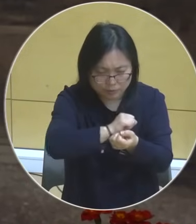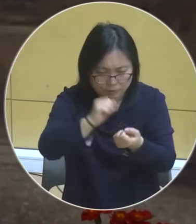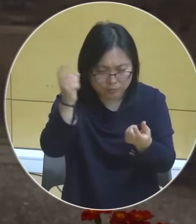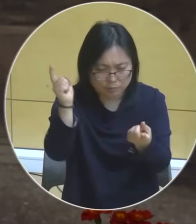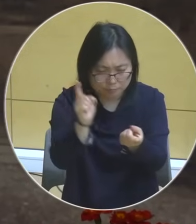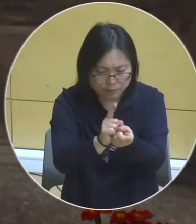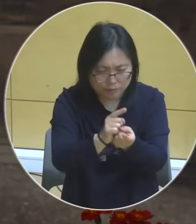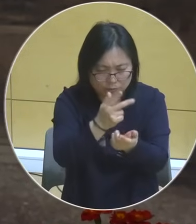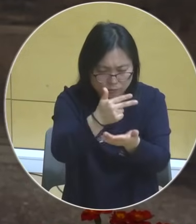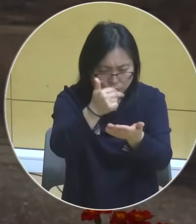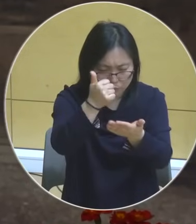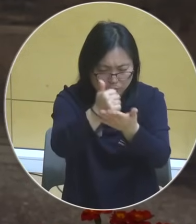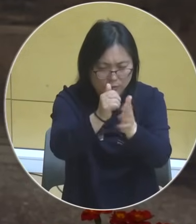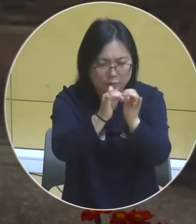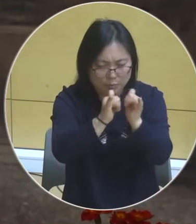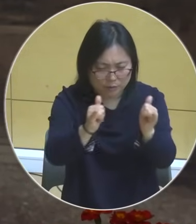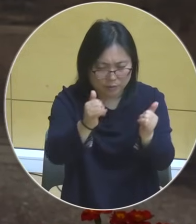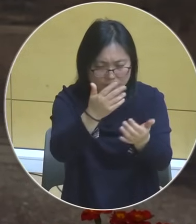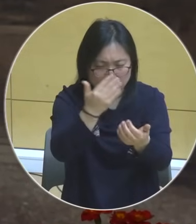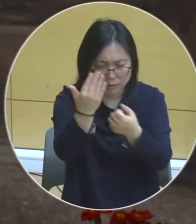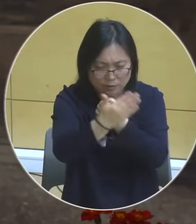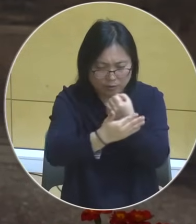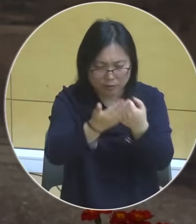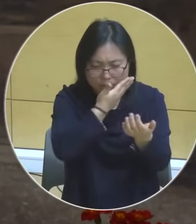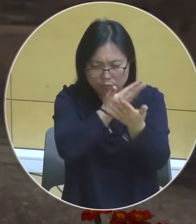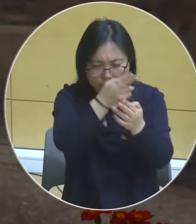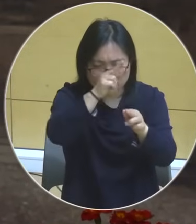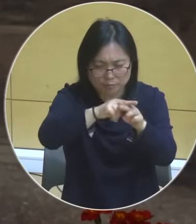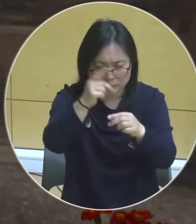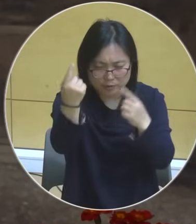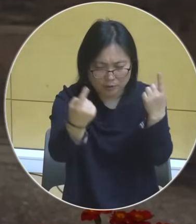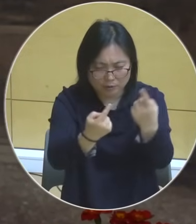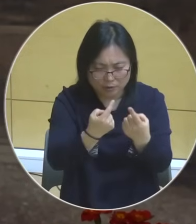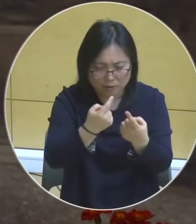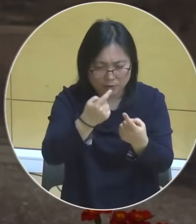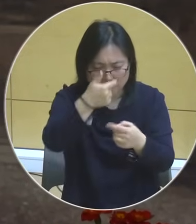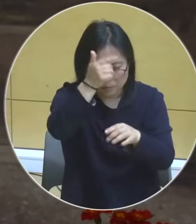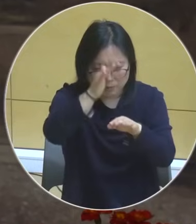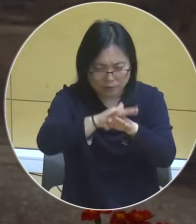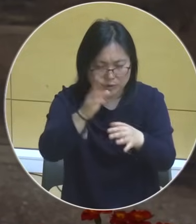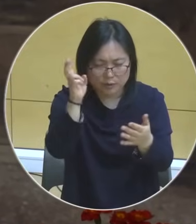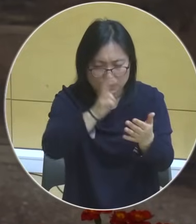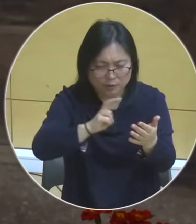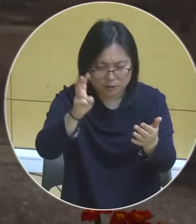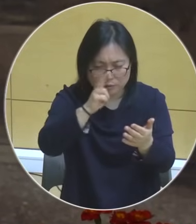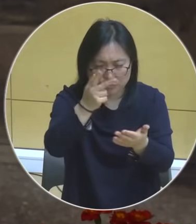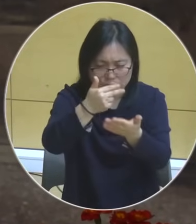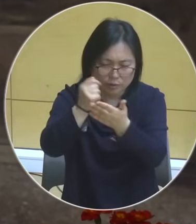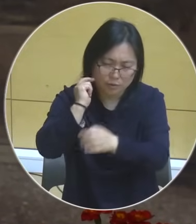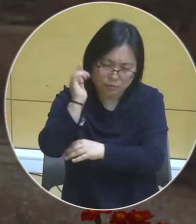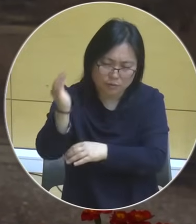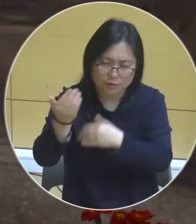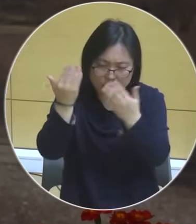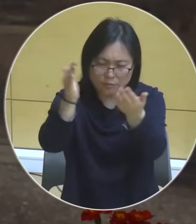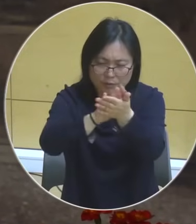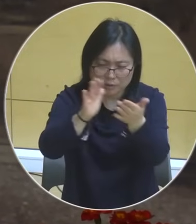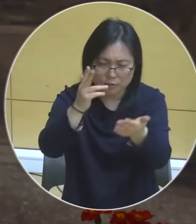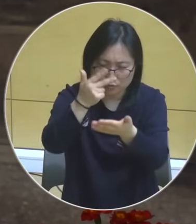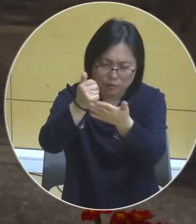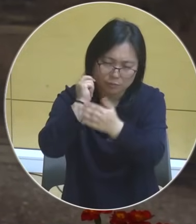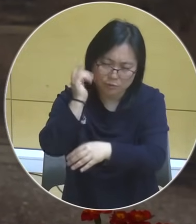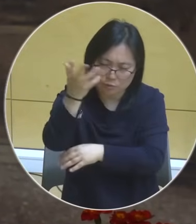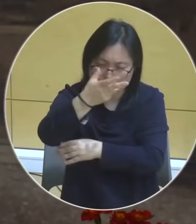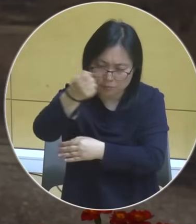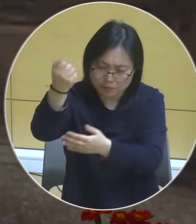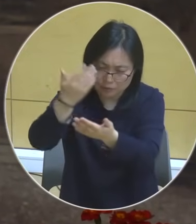백성이 은혜의 보좌 앞에 나가 예배를 드리고 말씀을 듣고 찬양을 하고 주께 영광을 돌려드립니다. 주님 영광